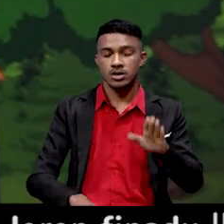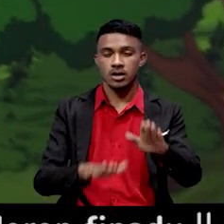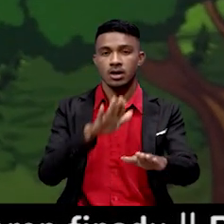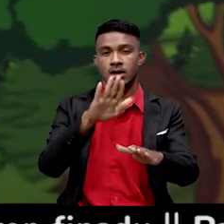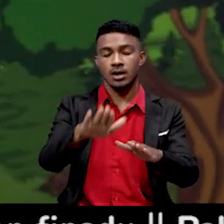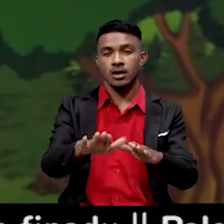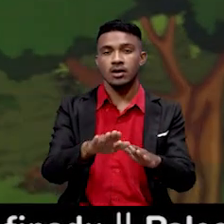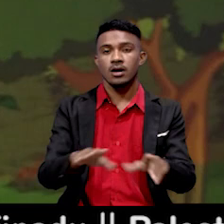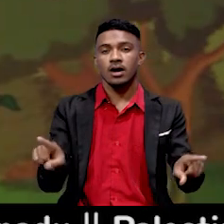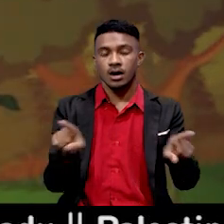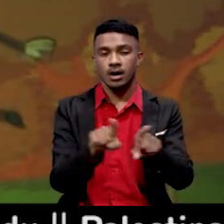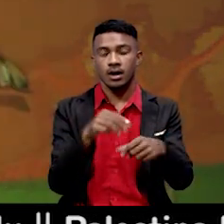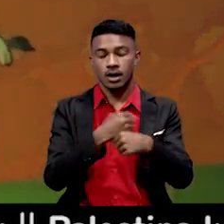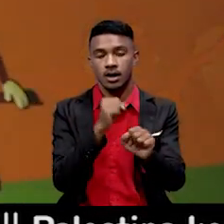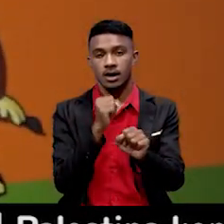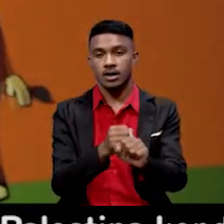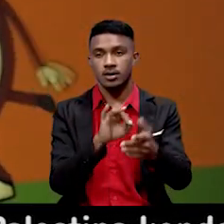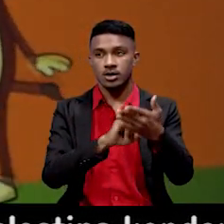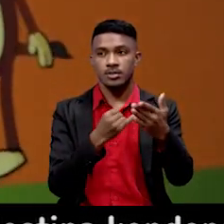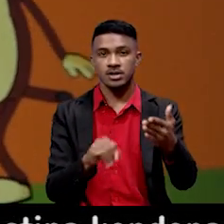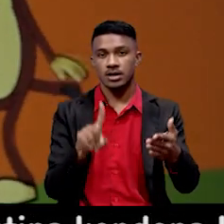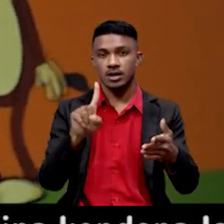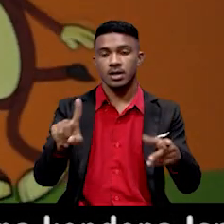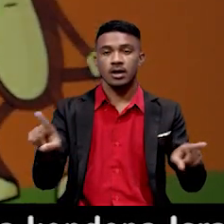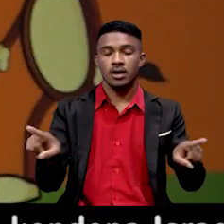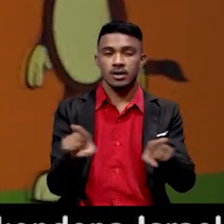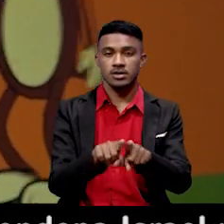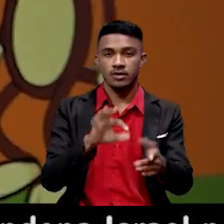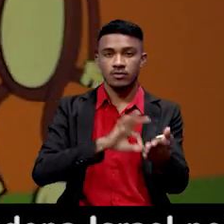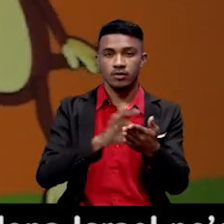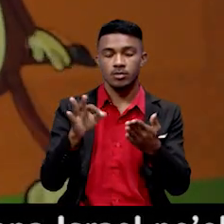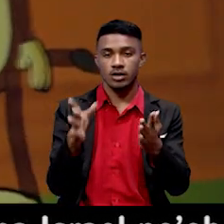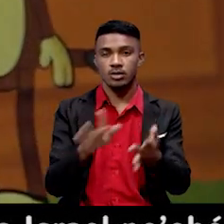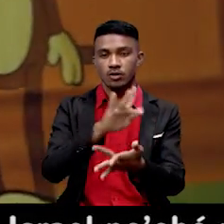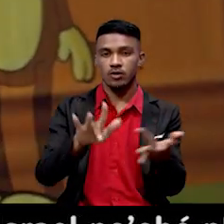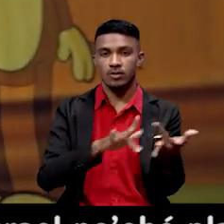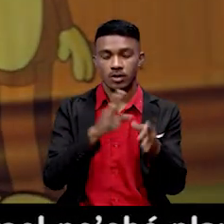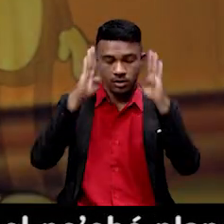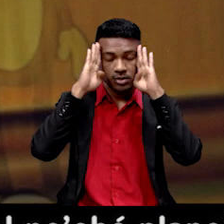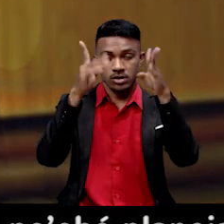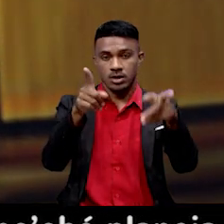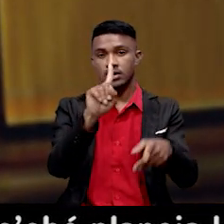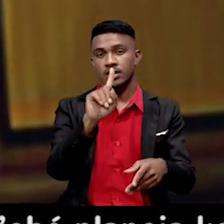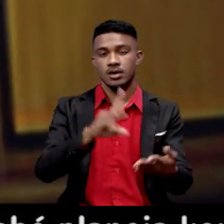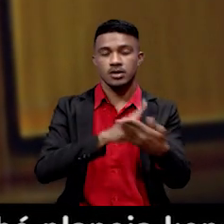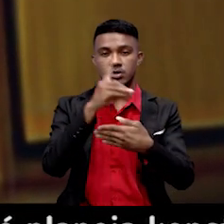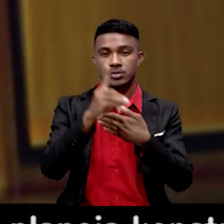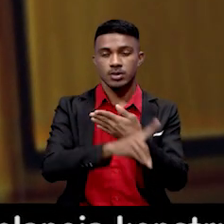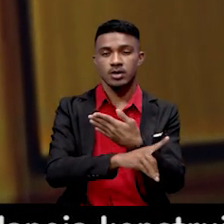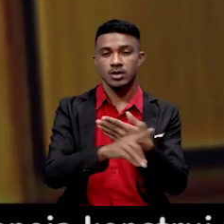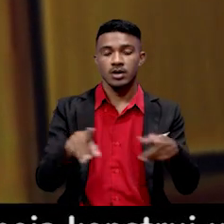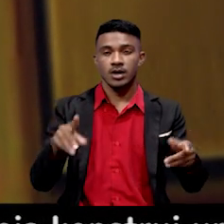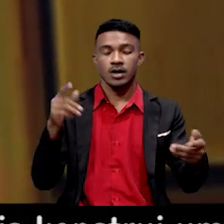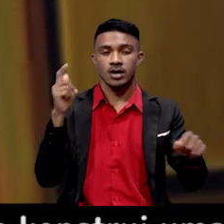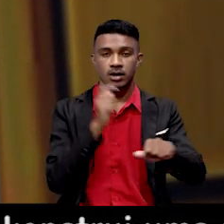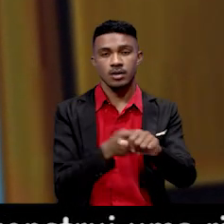sira halo imagem ida-ida forma sai movimento serie ida. Desenvolvimento teknologia he tempo moderno